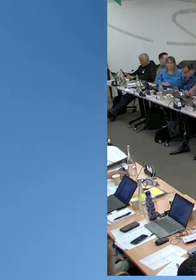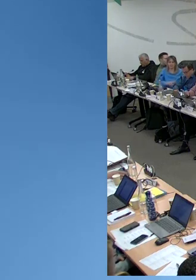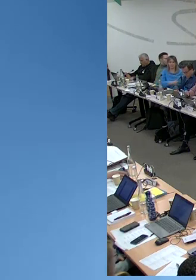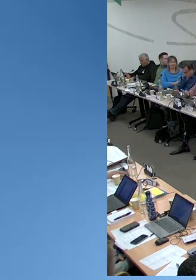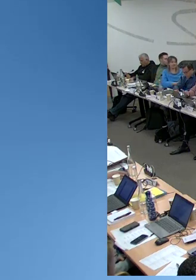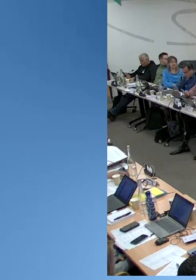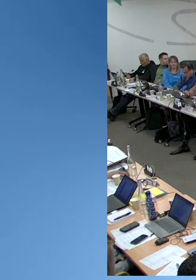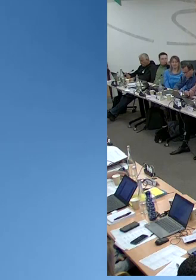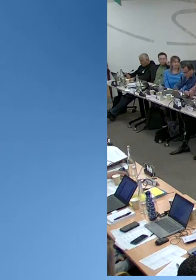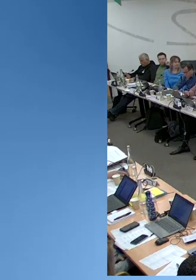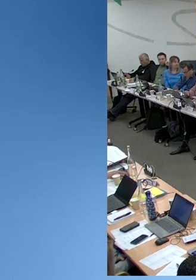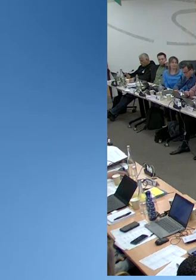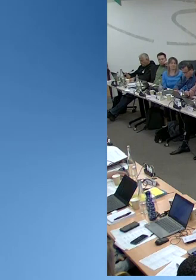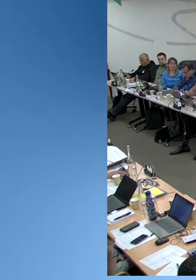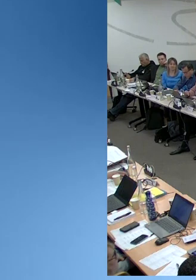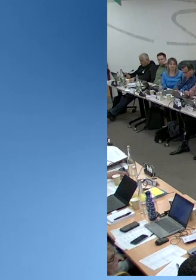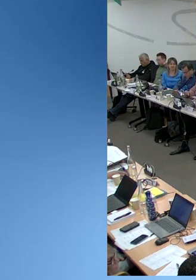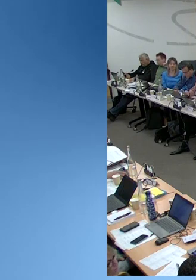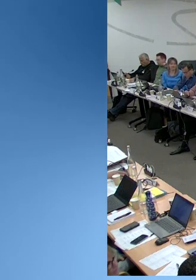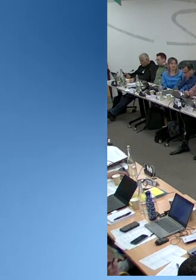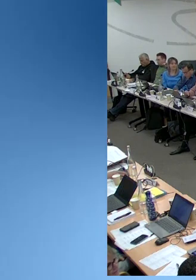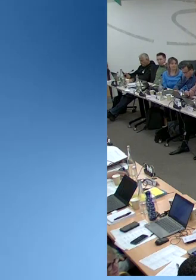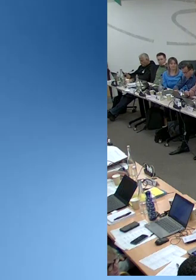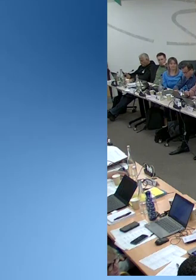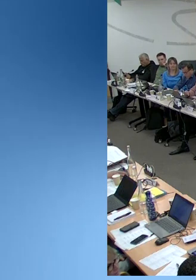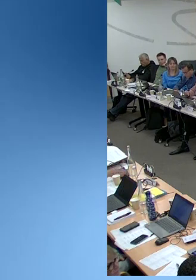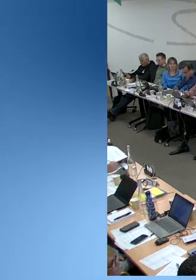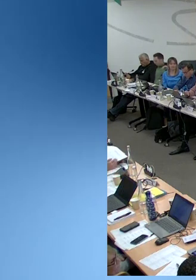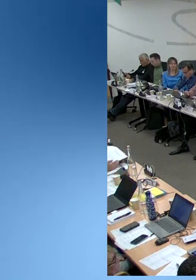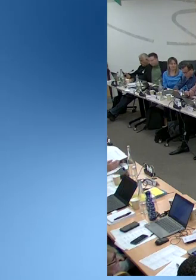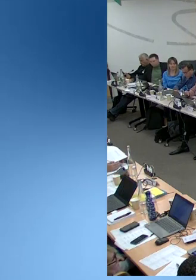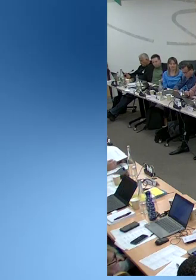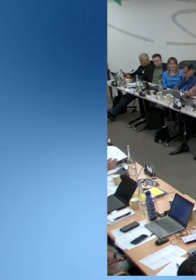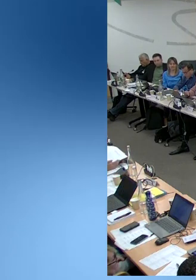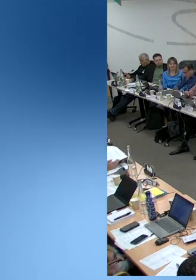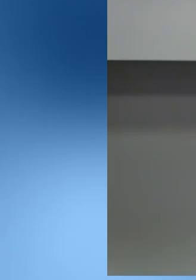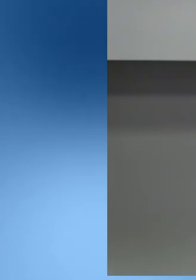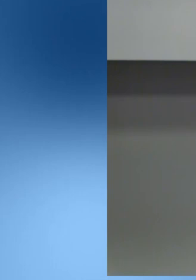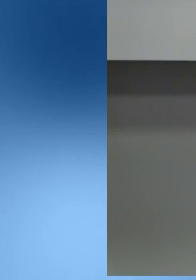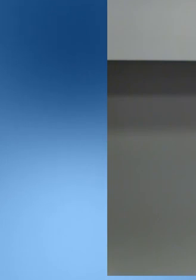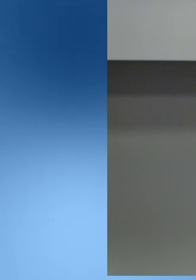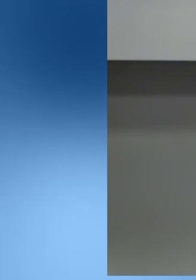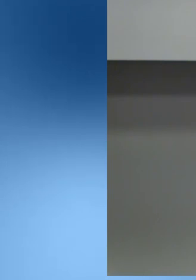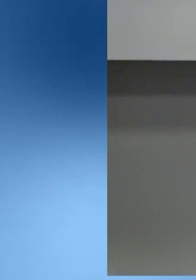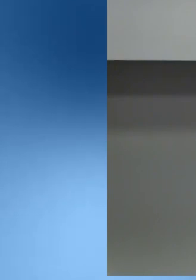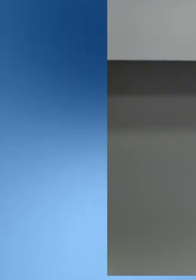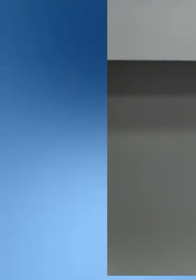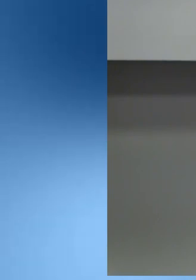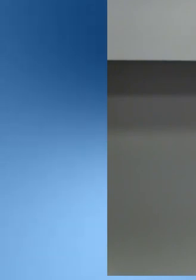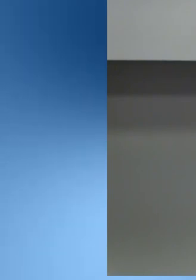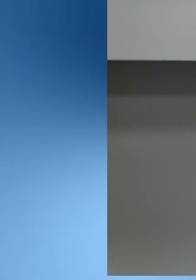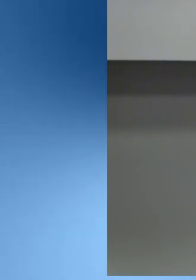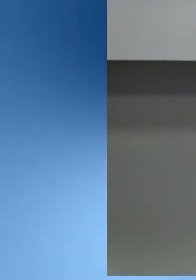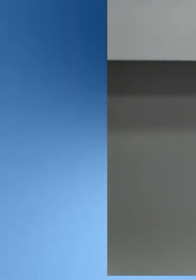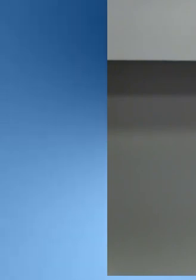ah non mais c'est le quum se compte sur l'ensemble des conseillers municipaux qui sont dans la salle donc vous pouvez choisir de partir si vous voulez s'il y a plus